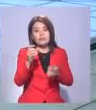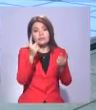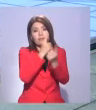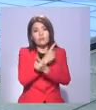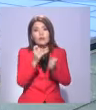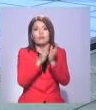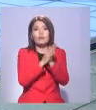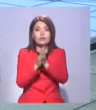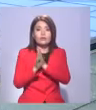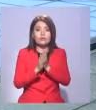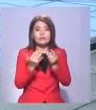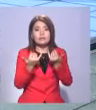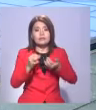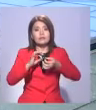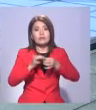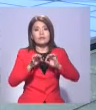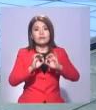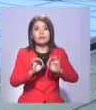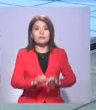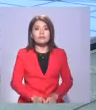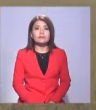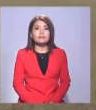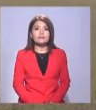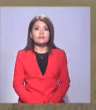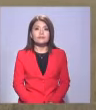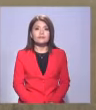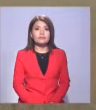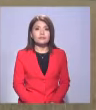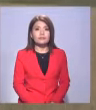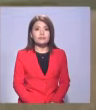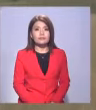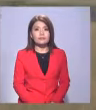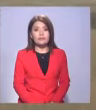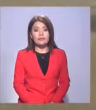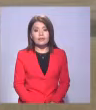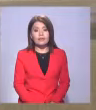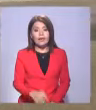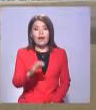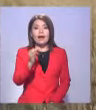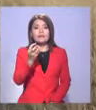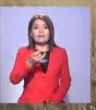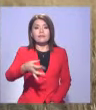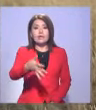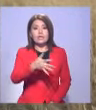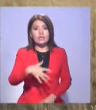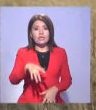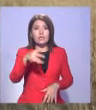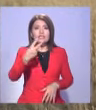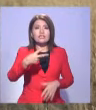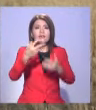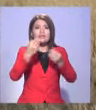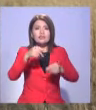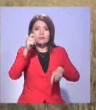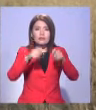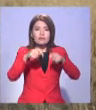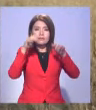Өңірдегі тілшіміз Бақыт Қазанғапқызы толығырақ айтады. Айтекебе ауданында 20-гын тоқтаусы жауған жаңбырдан